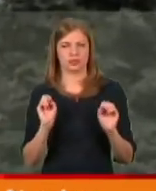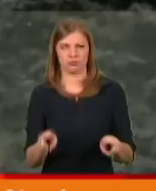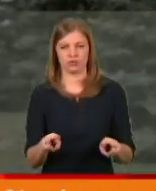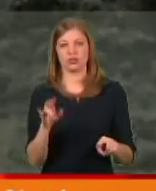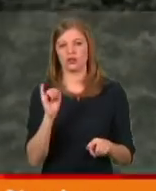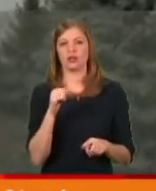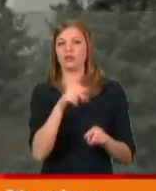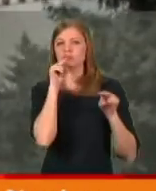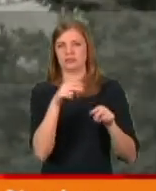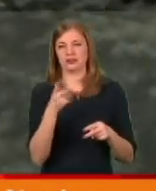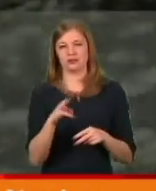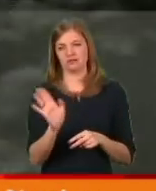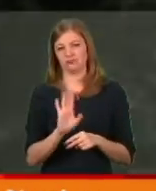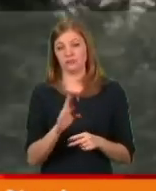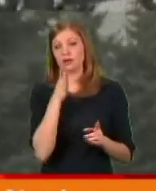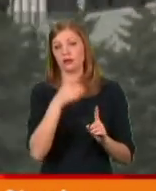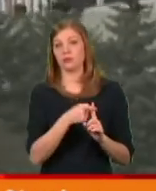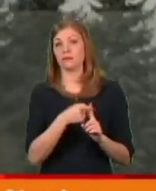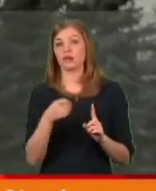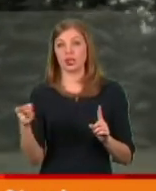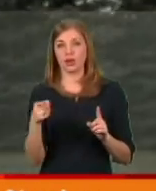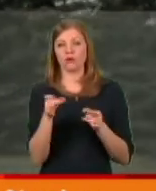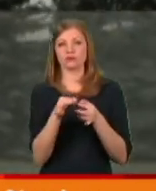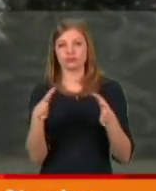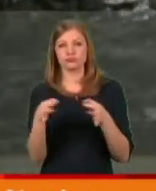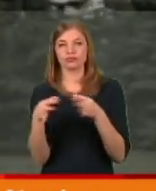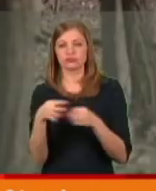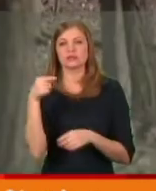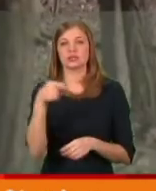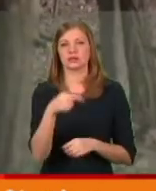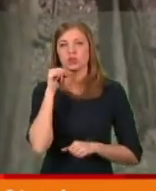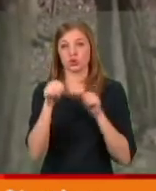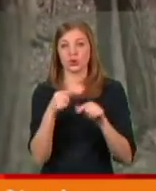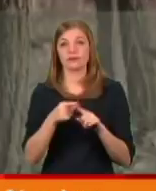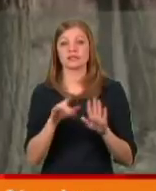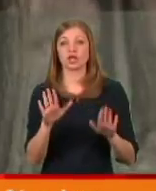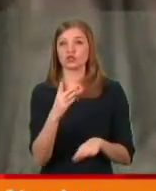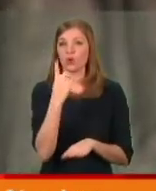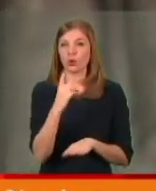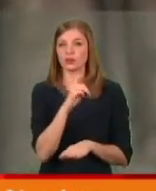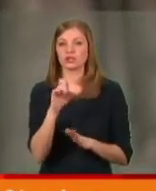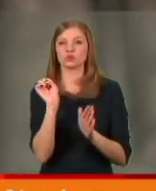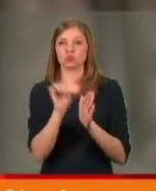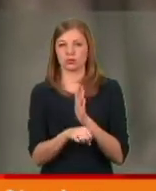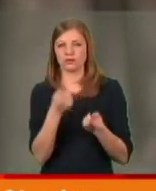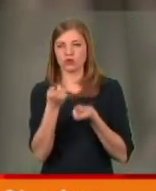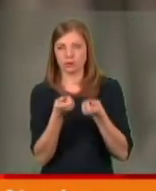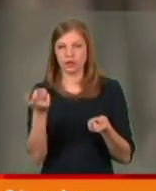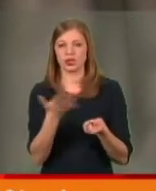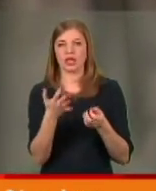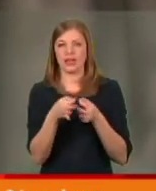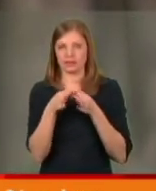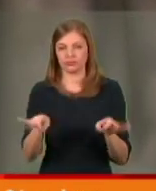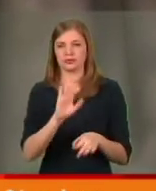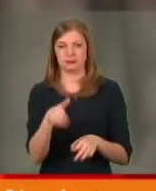не потребуватимуть нагляду. Період напіврозпаду плутонію – 1000 років. І це лише один з убивчих елементів, що